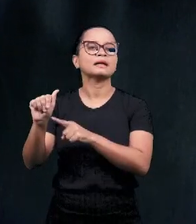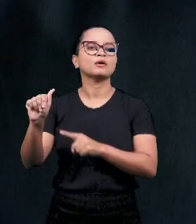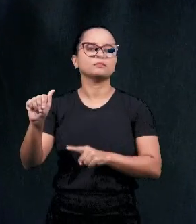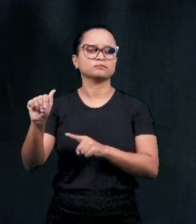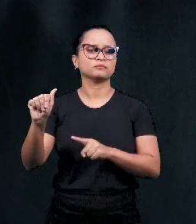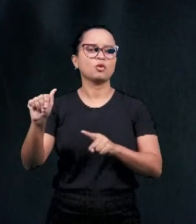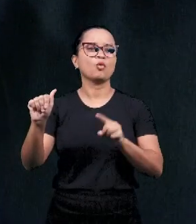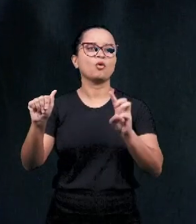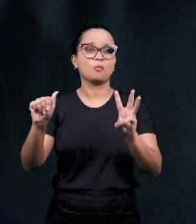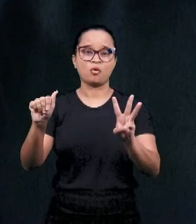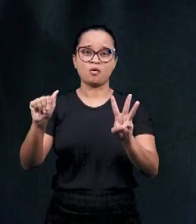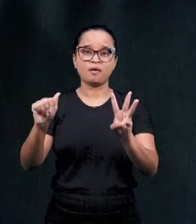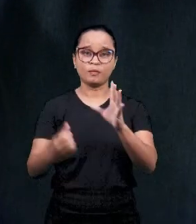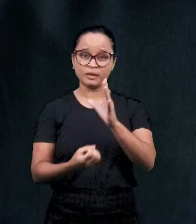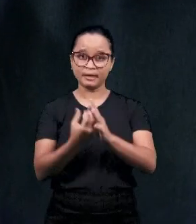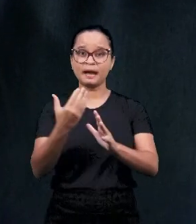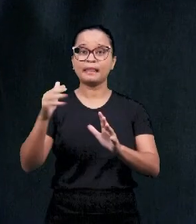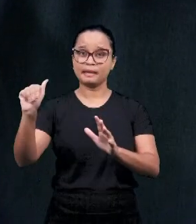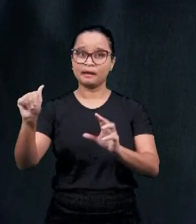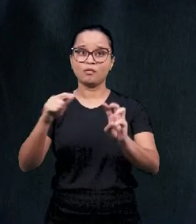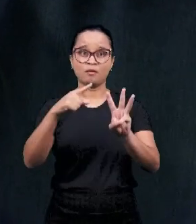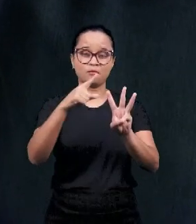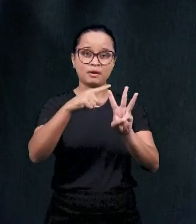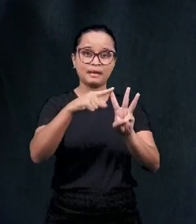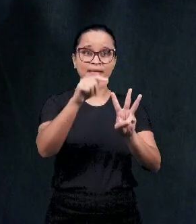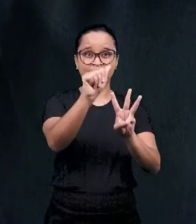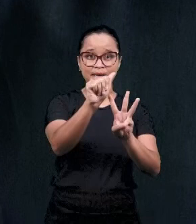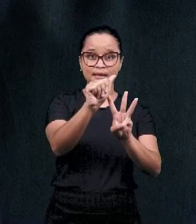Lá, Dó sustenido, Mi.